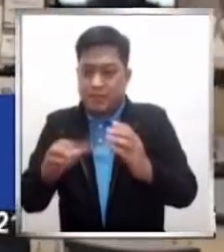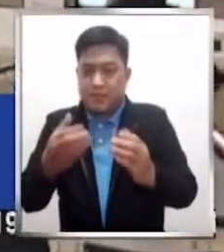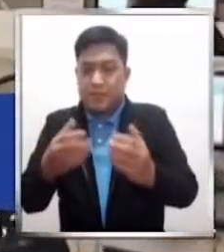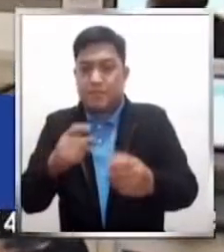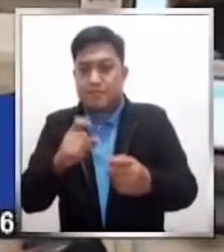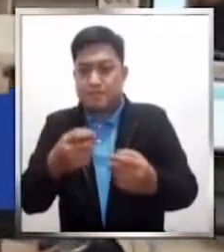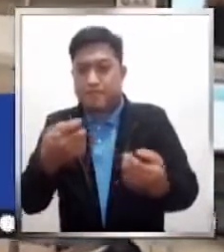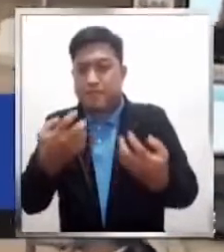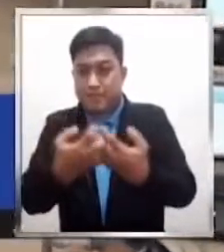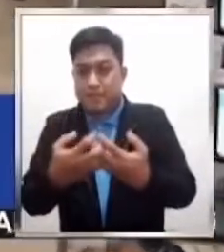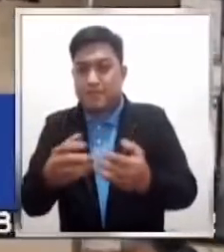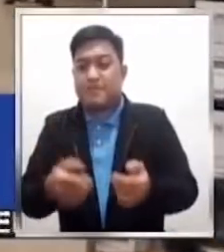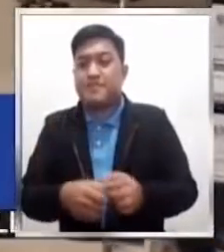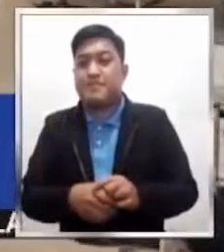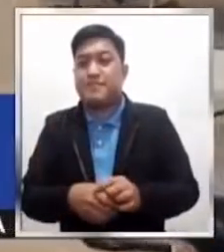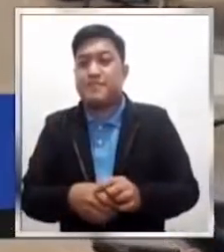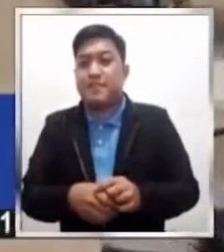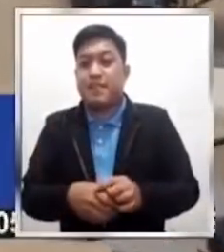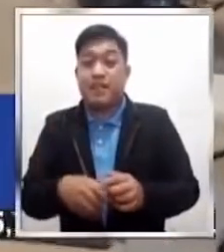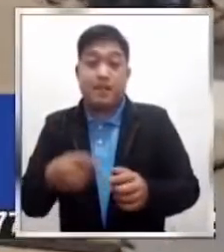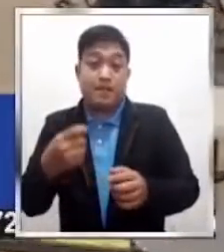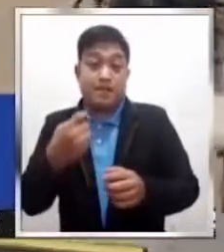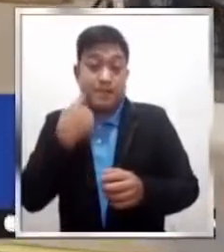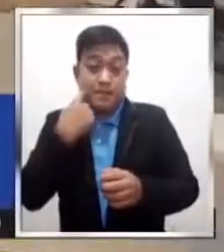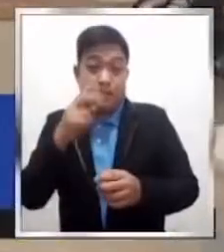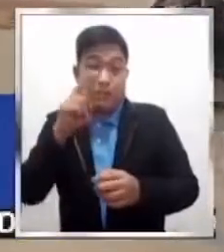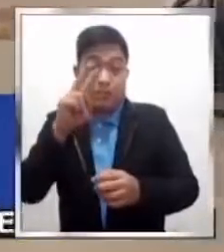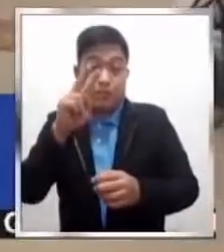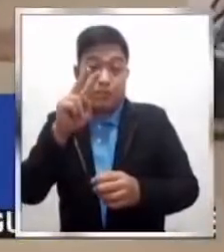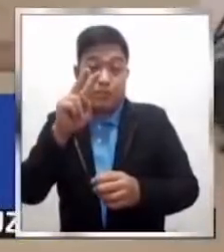count, as of 2:32 a.m., nasa